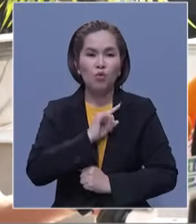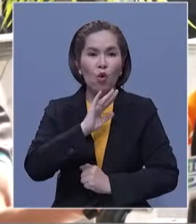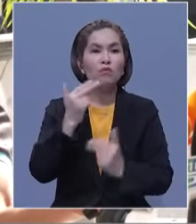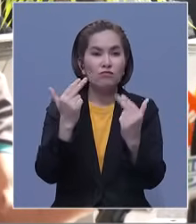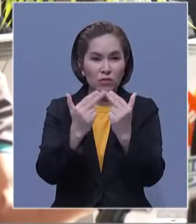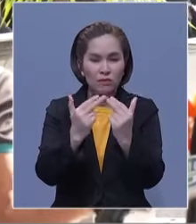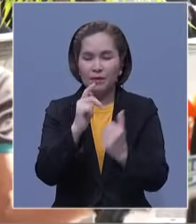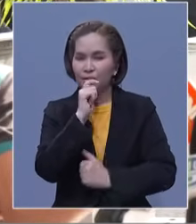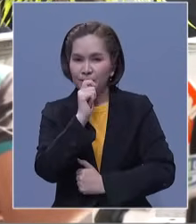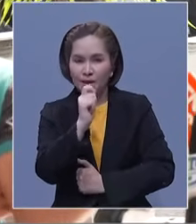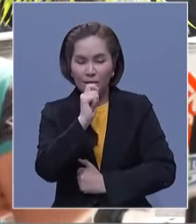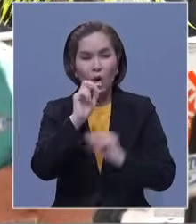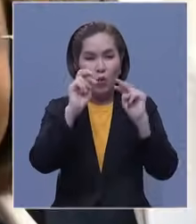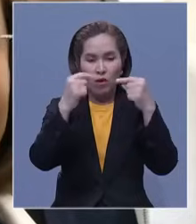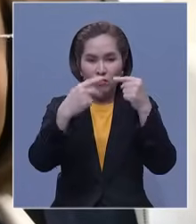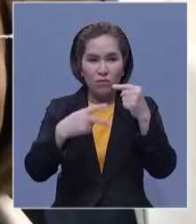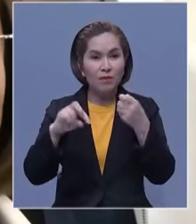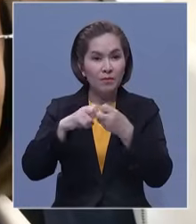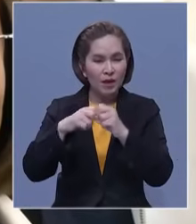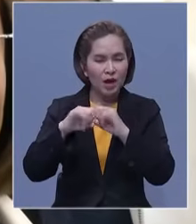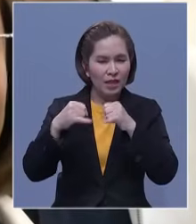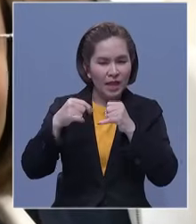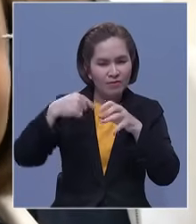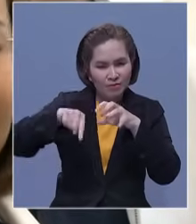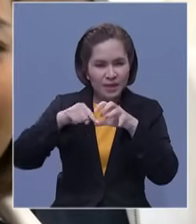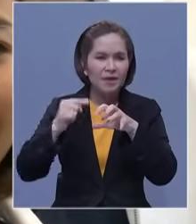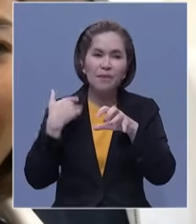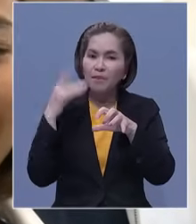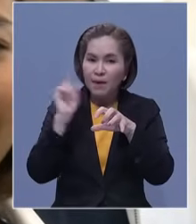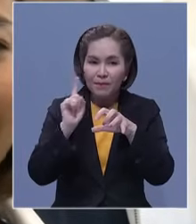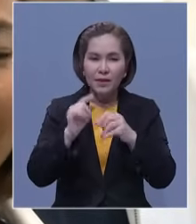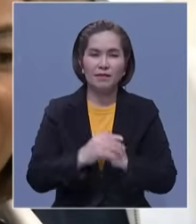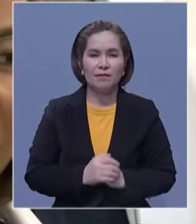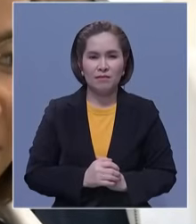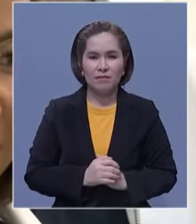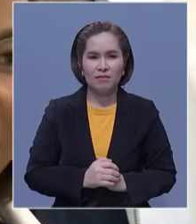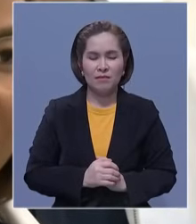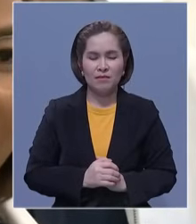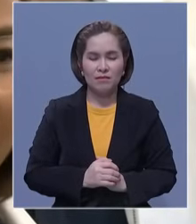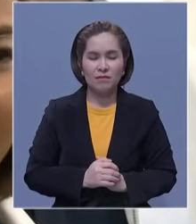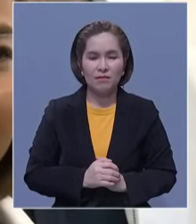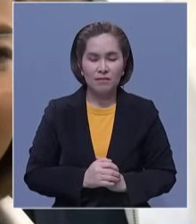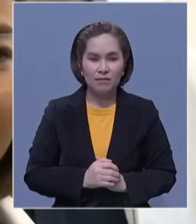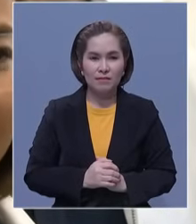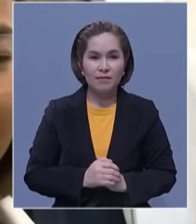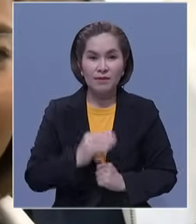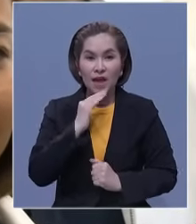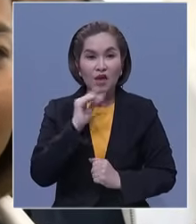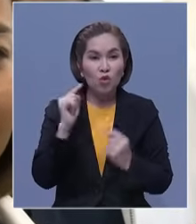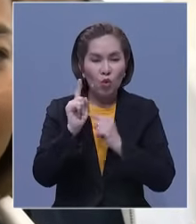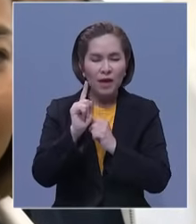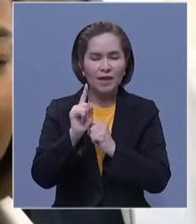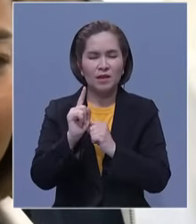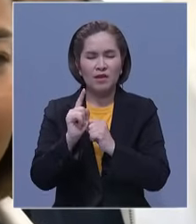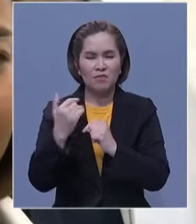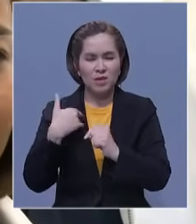าให้สัมภาษณ์หลายๆเรื่องความขัดแย้งให้สัมภาษณ์ด้วยรวมไปถึงกรณีที่คุณกฤษดาถ้าท่านจะลาออกคุ